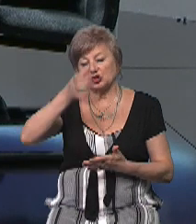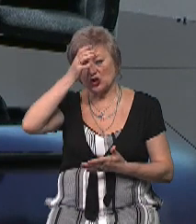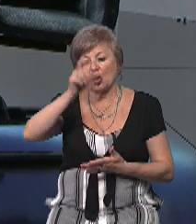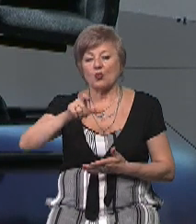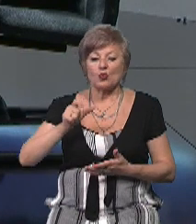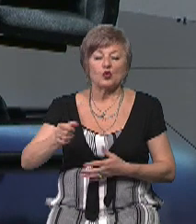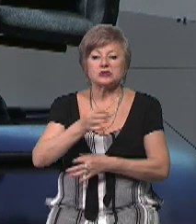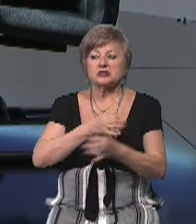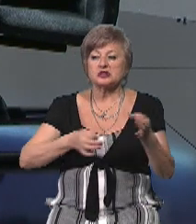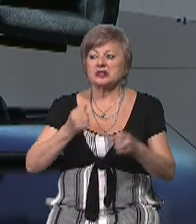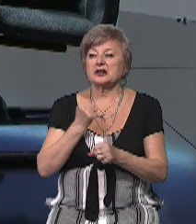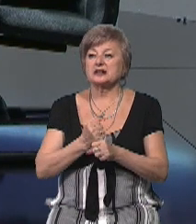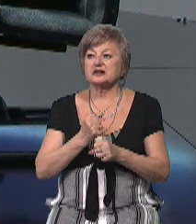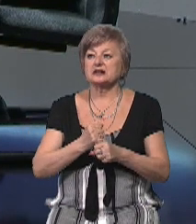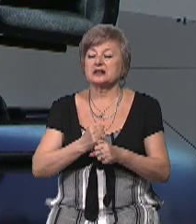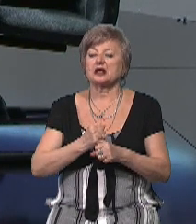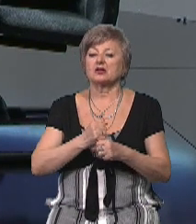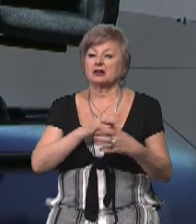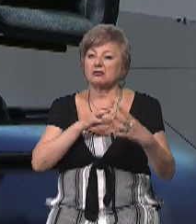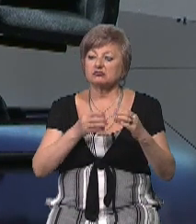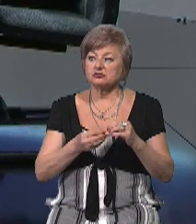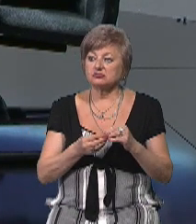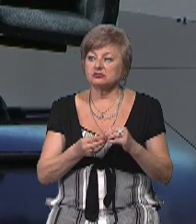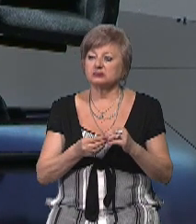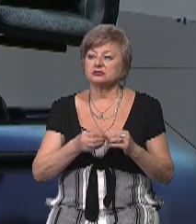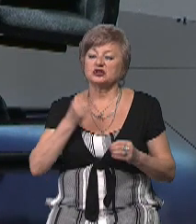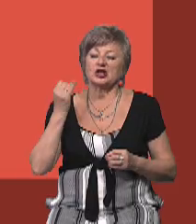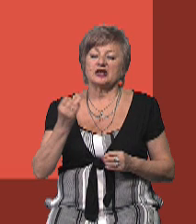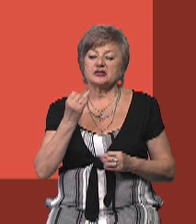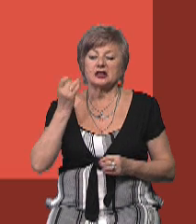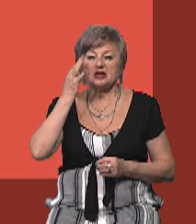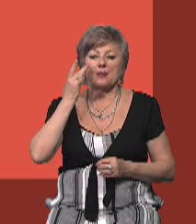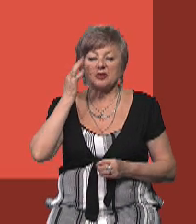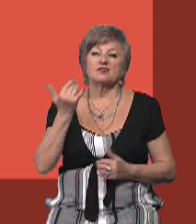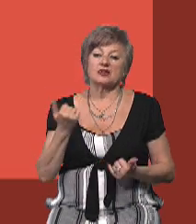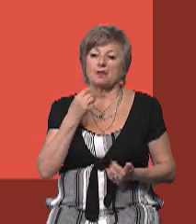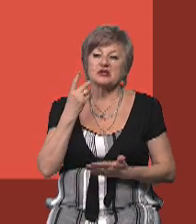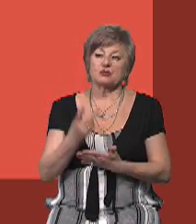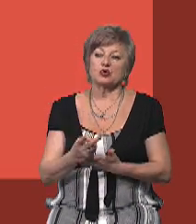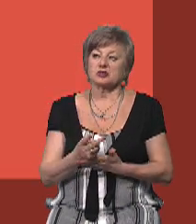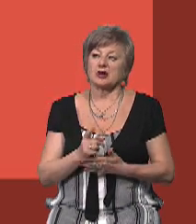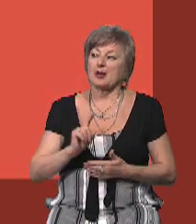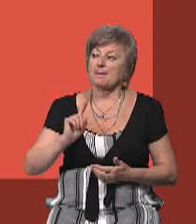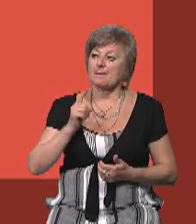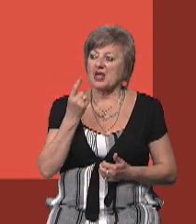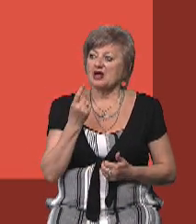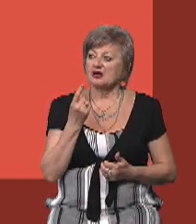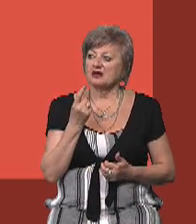Запорізького національного університету, зробила інфографіку стосовно ознак історичного міфу. Давайте переглянемо. Перше, це